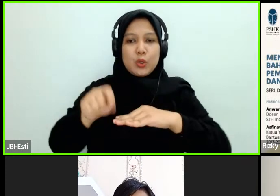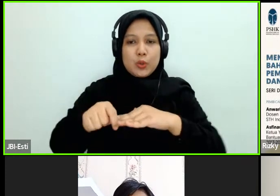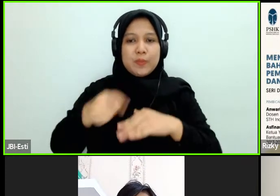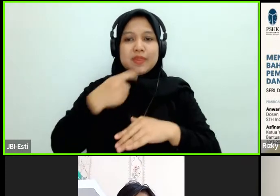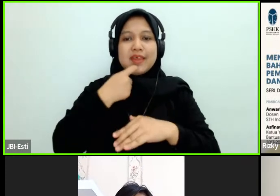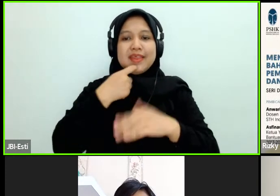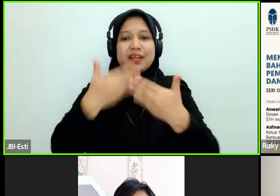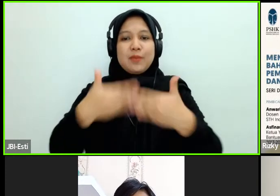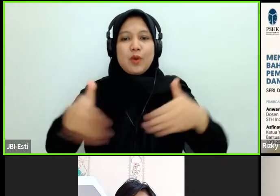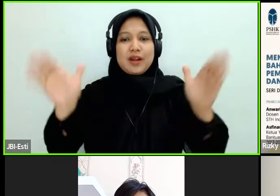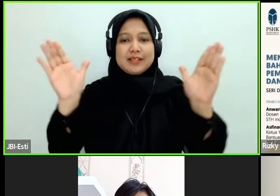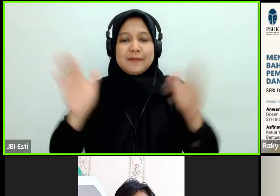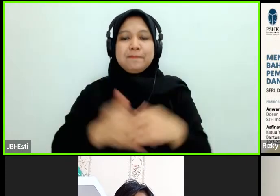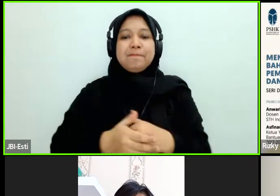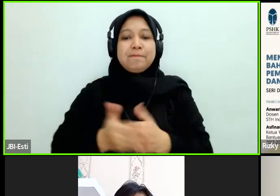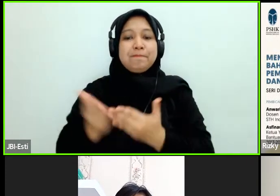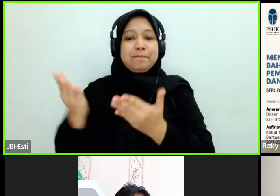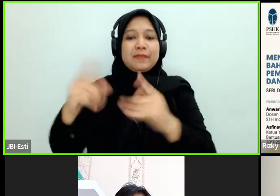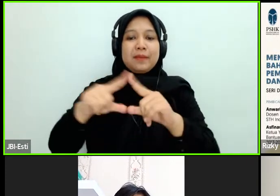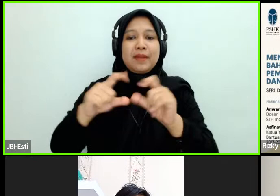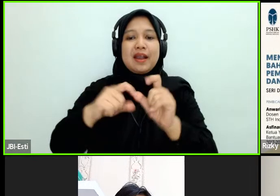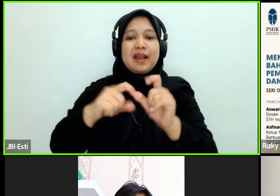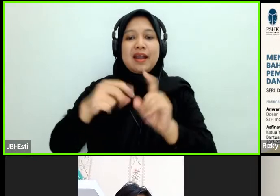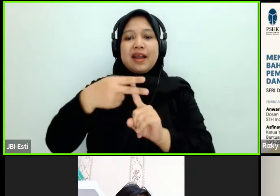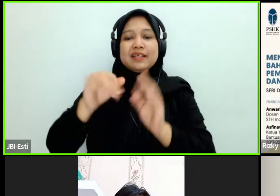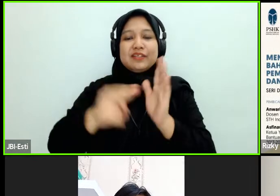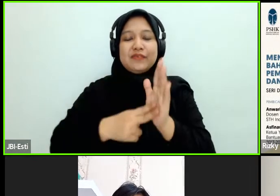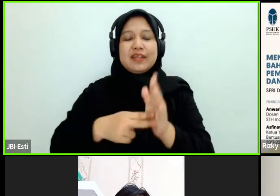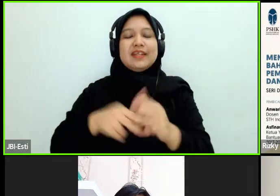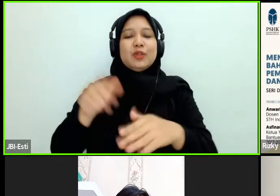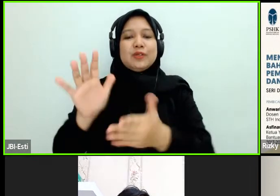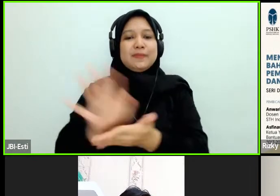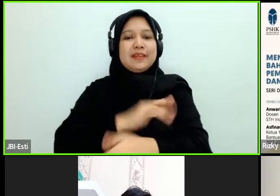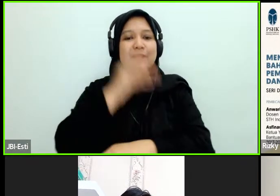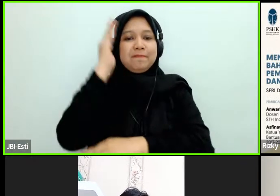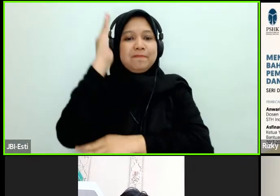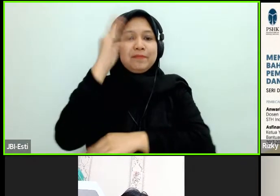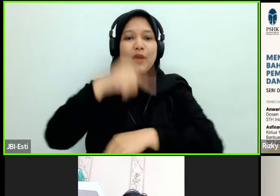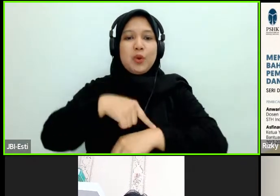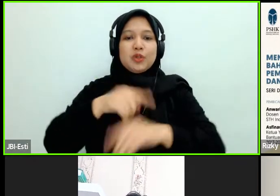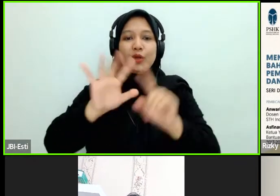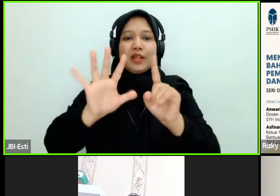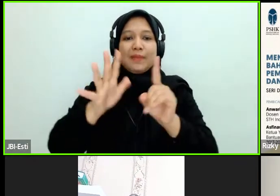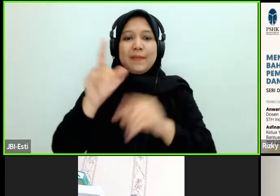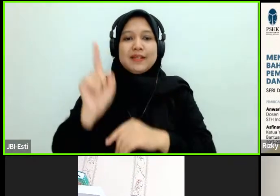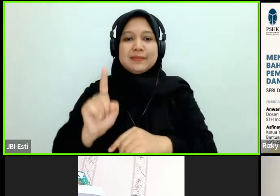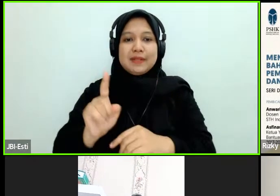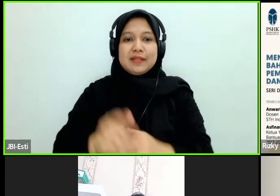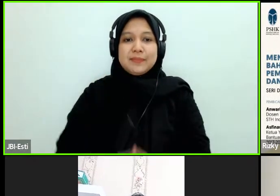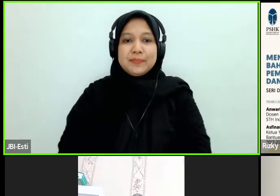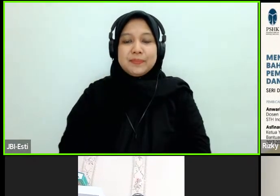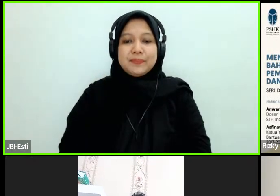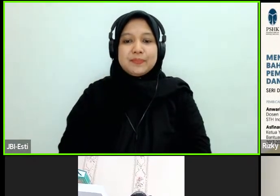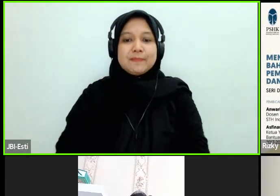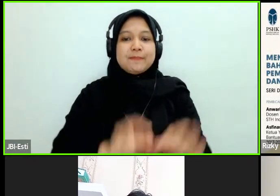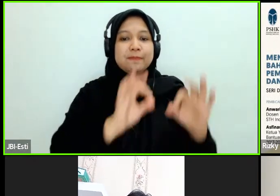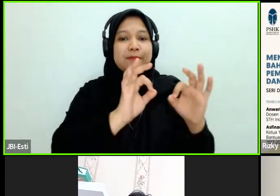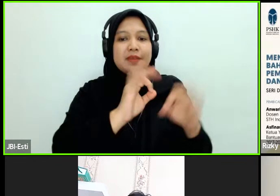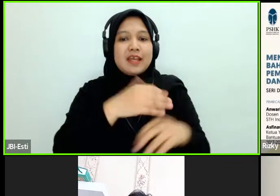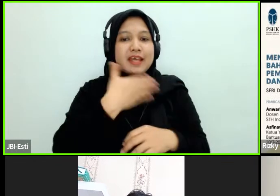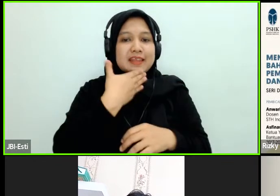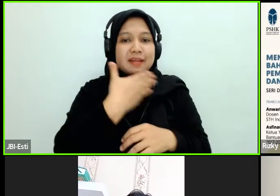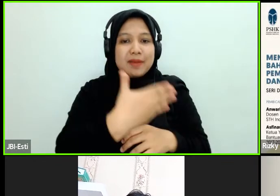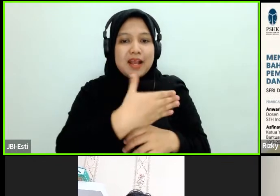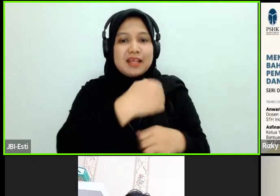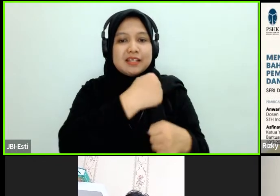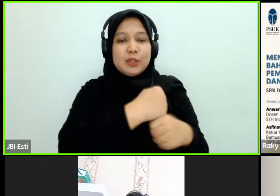asin waktunya sama 15 menit ya Terima kasih Mas jamaah teman-teman tes pakai dan juga adalah